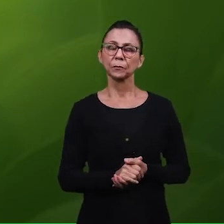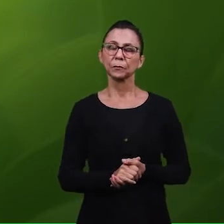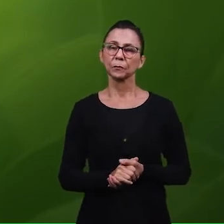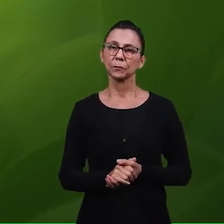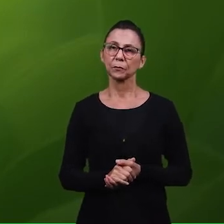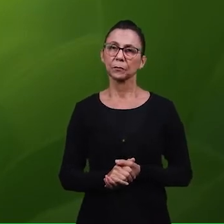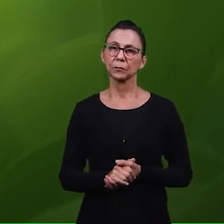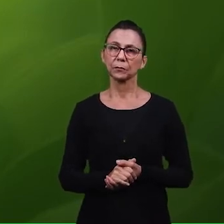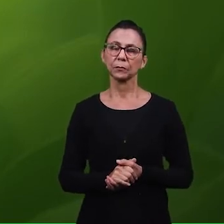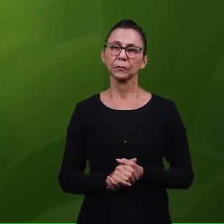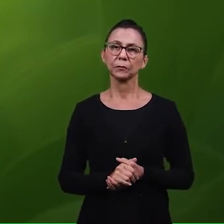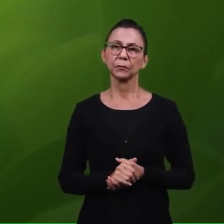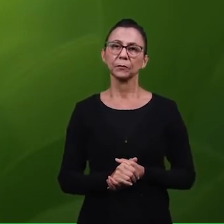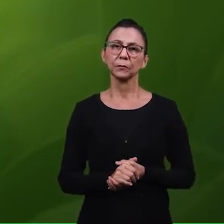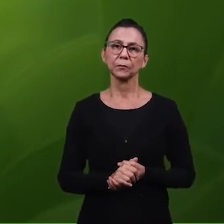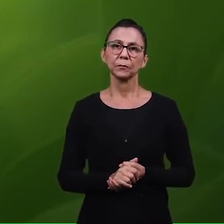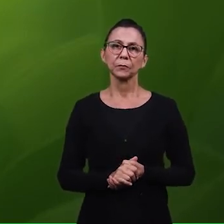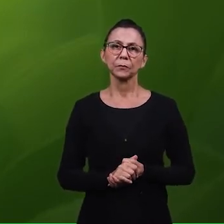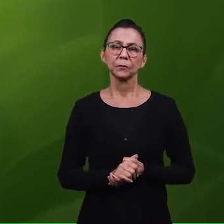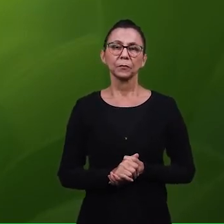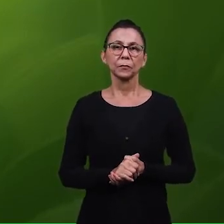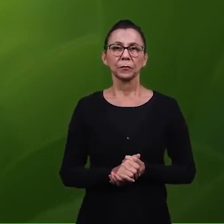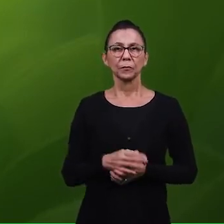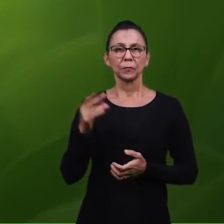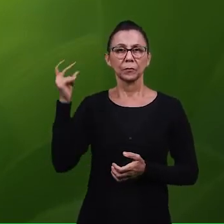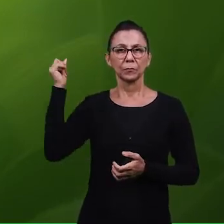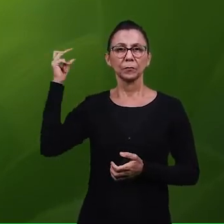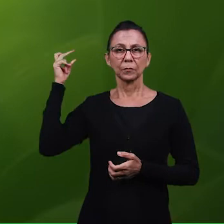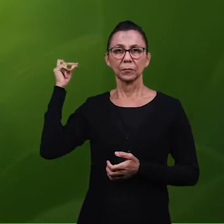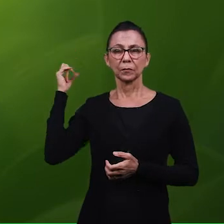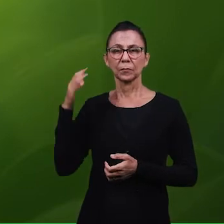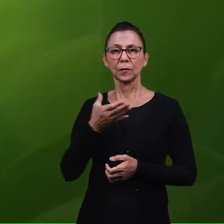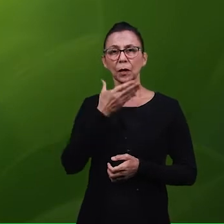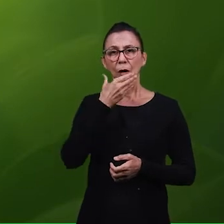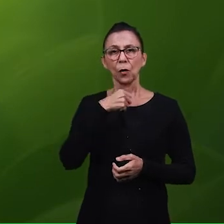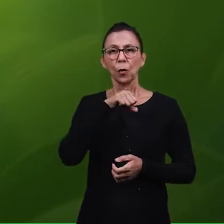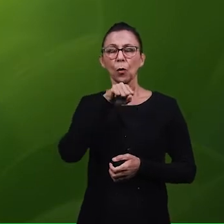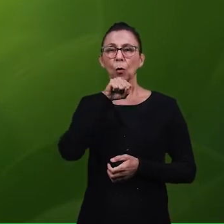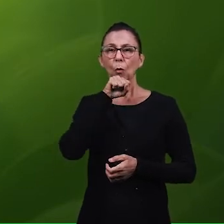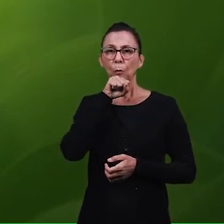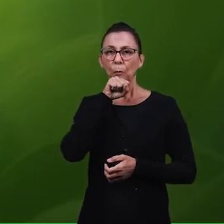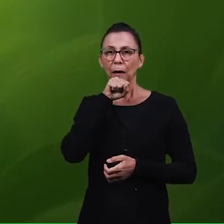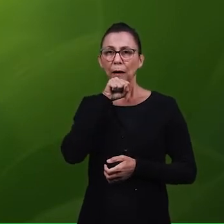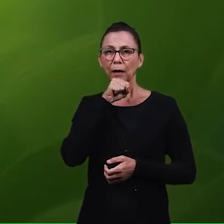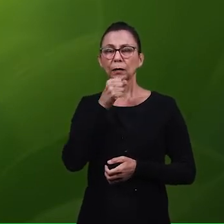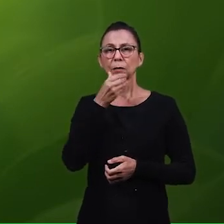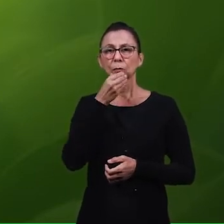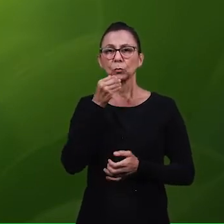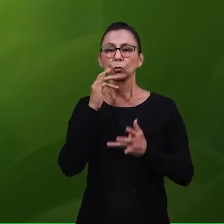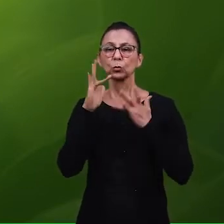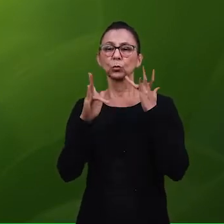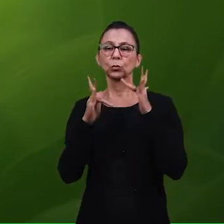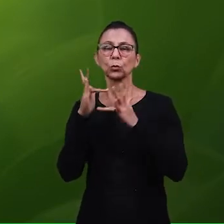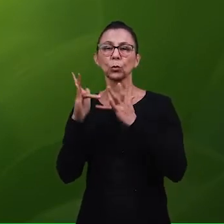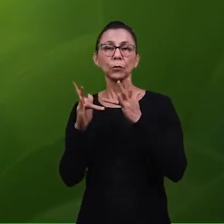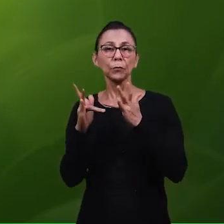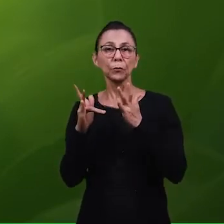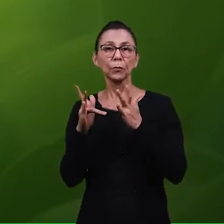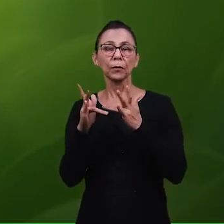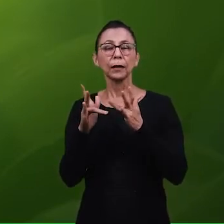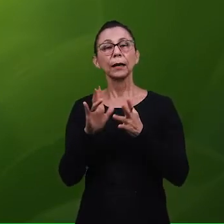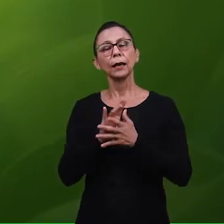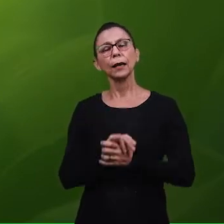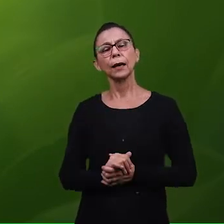du mariage. Donc, il est important de savoir ici, nos bien-aimés qui nous regardent, que le